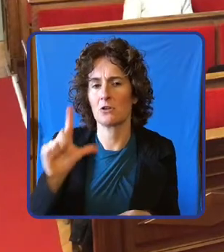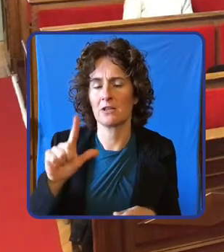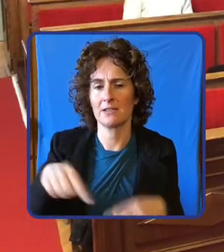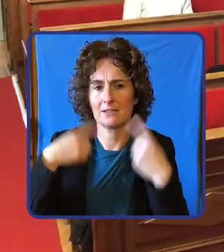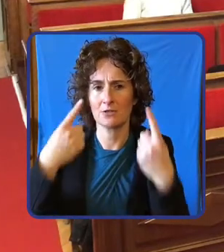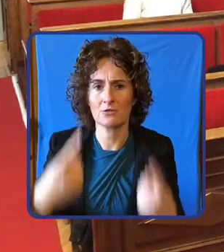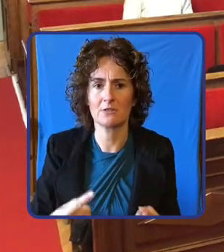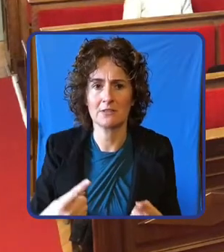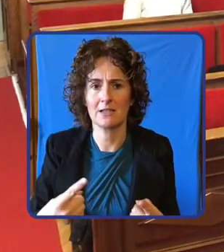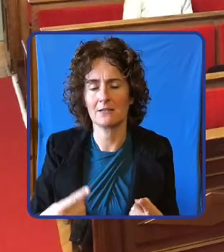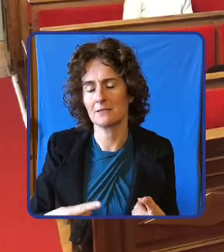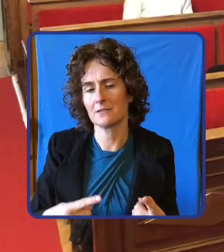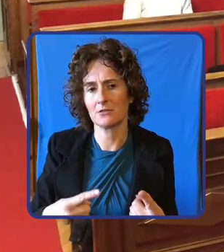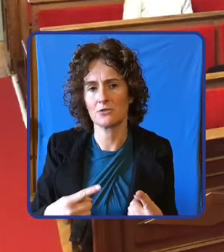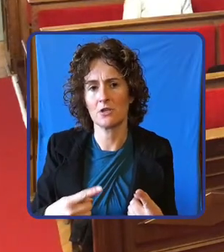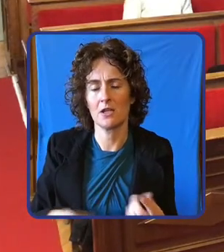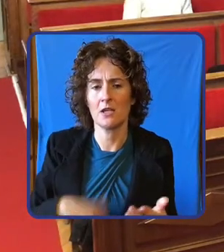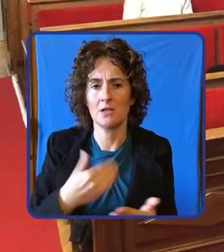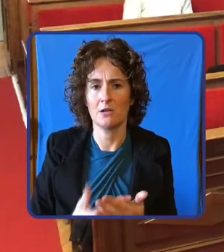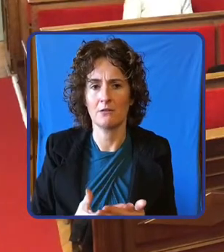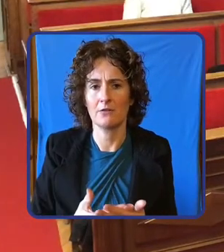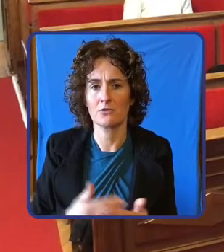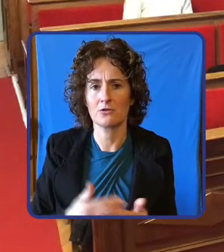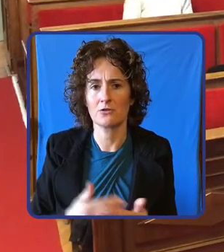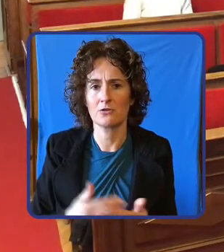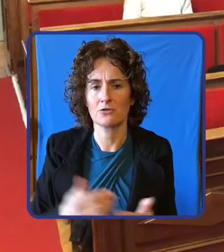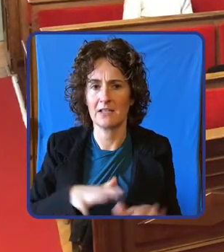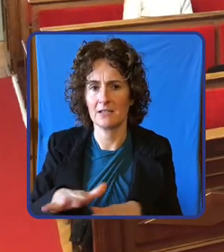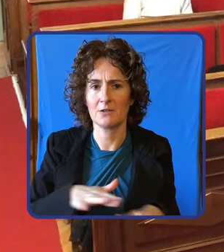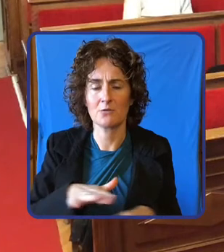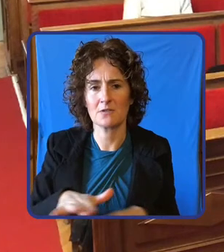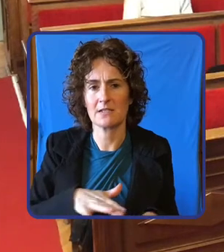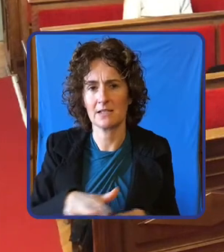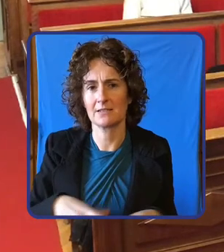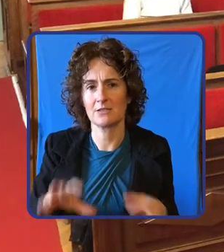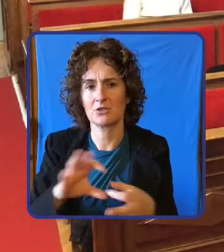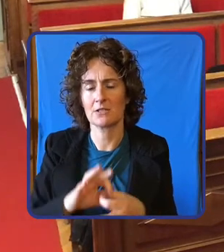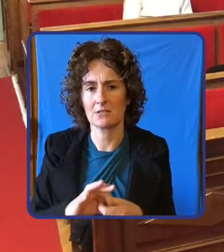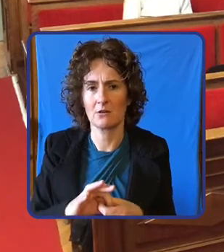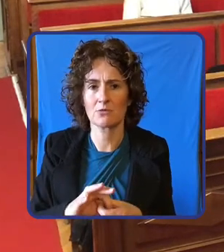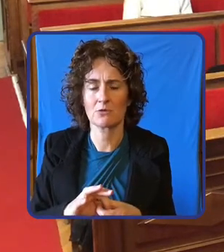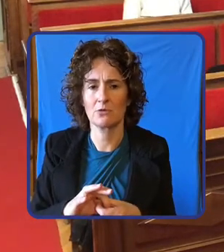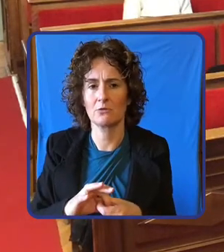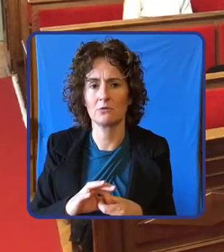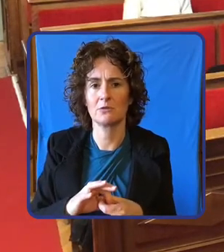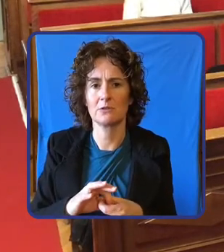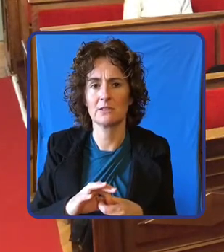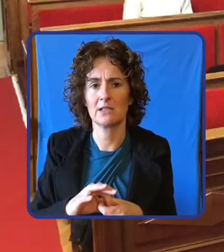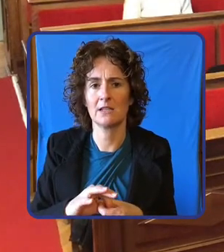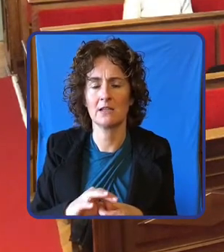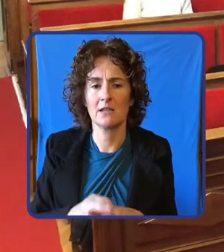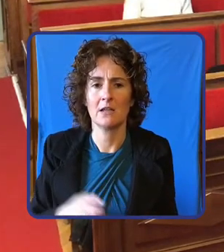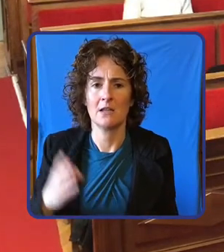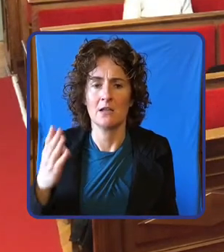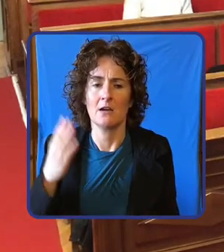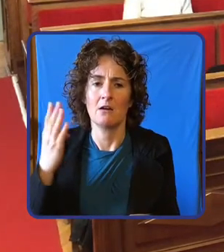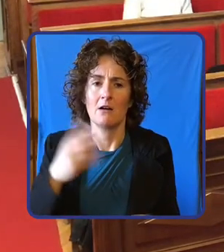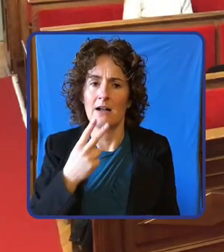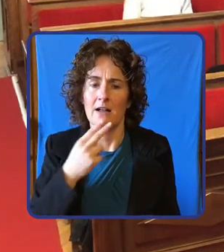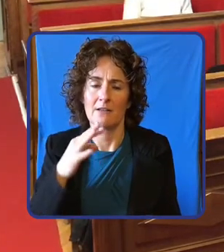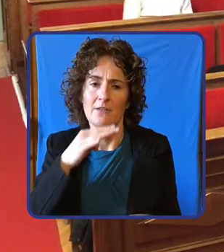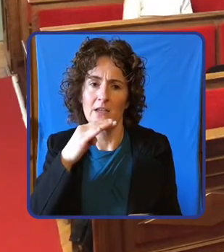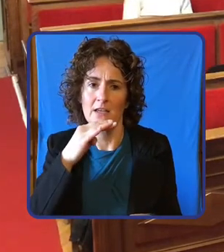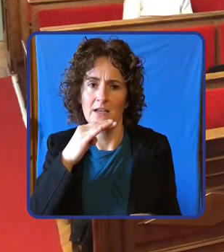helyi közlekedéshez kapcsolódik. Ennek értelmében 70 millió forintban állapítja meg az önkormányzat a HVS ZRT, mint közlekedő